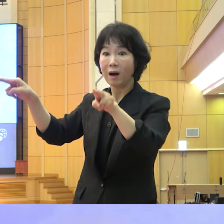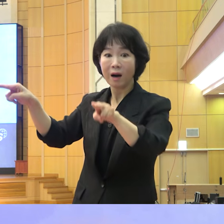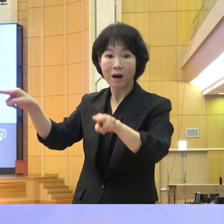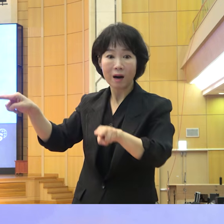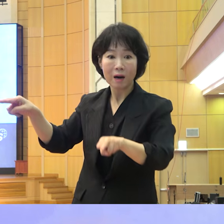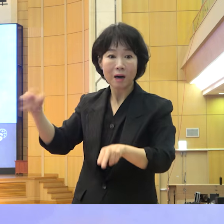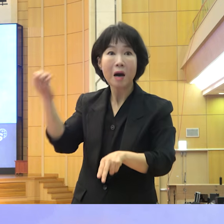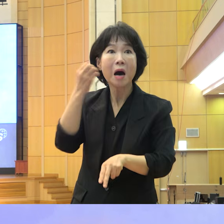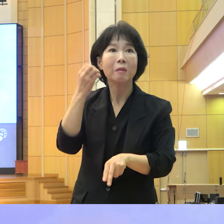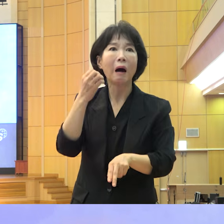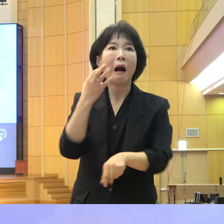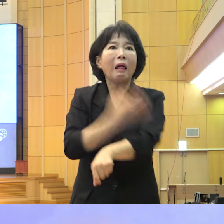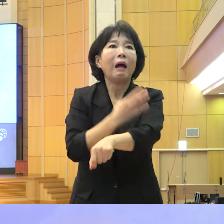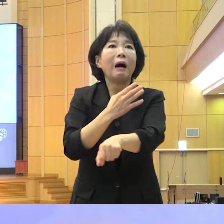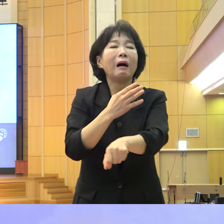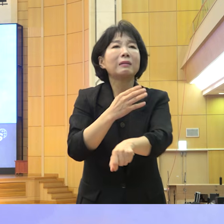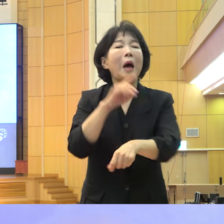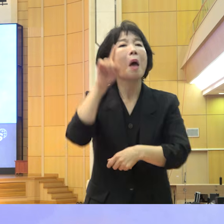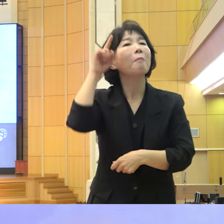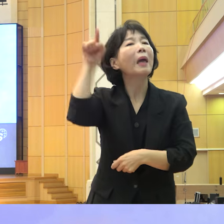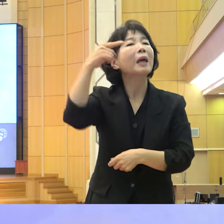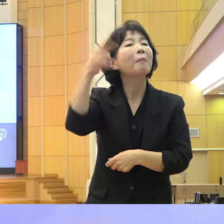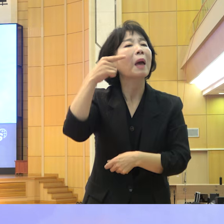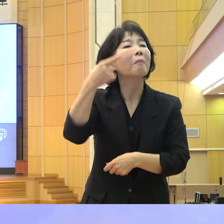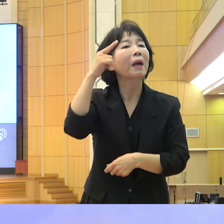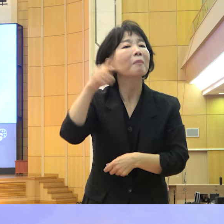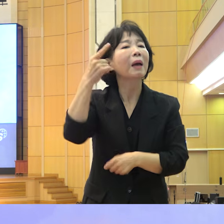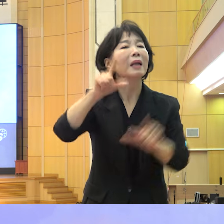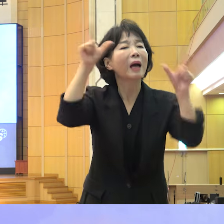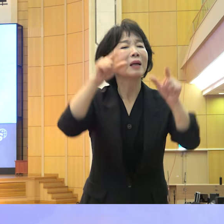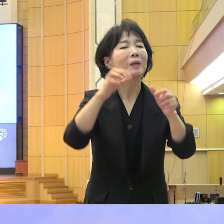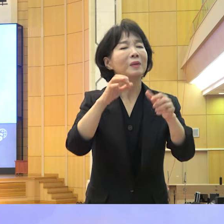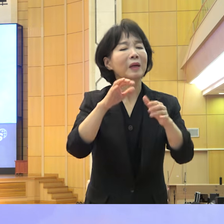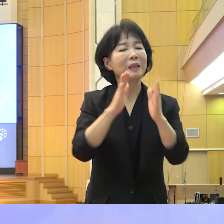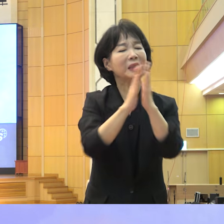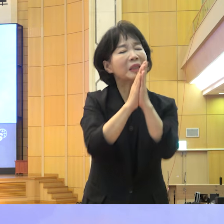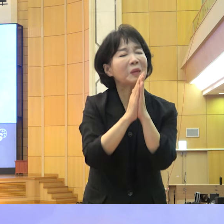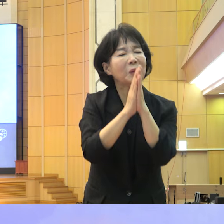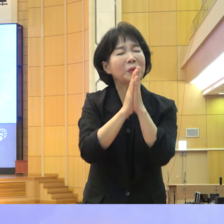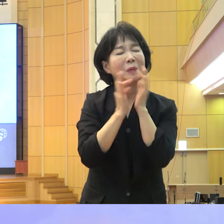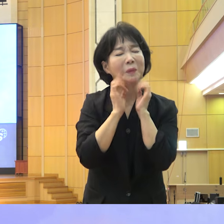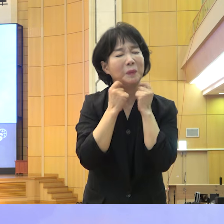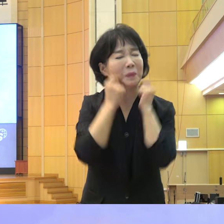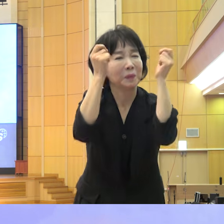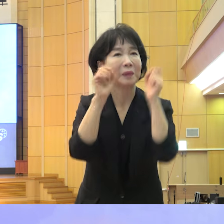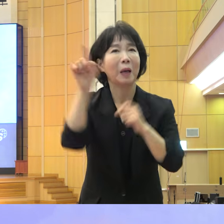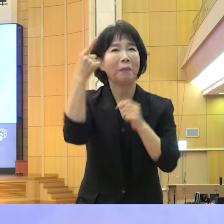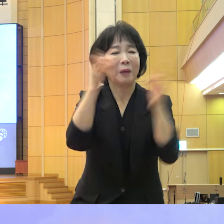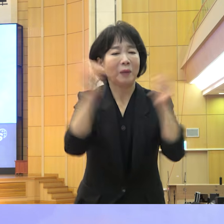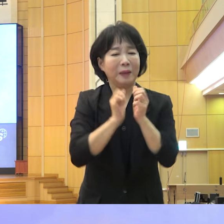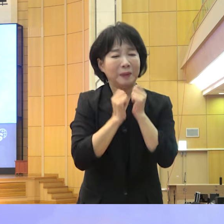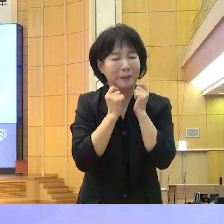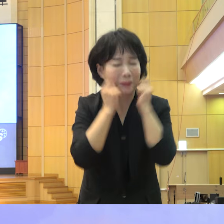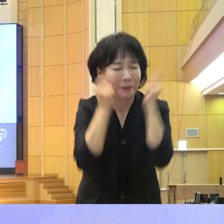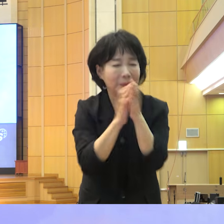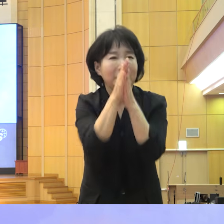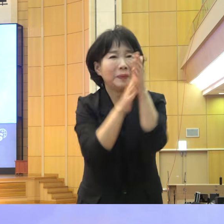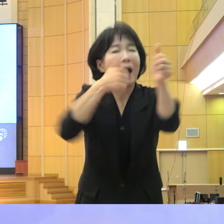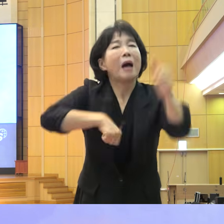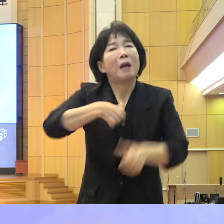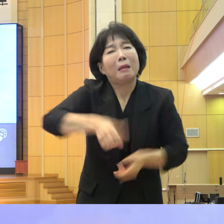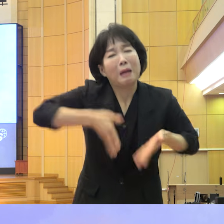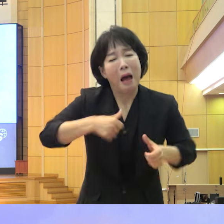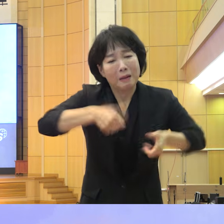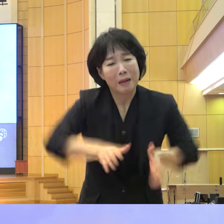많은데 거기 가서 맨날 이 100일 석 달 열흘 100일 정성, 그냥 아들